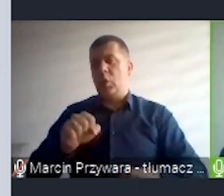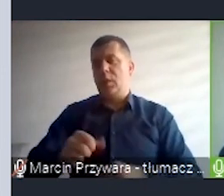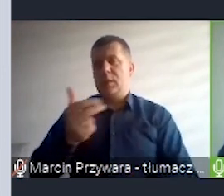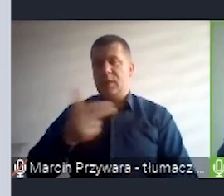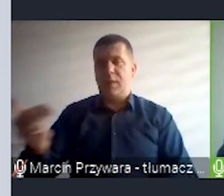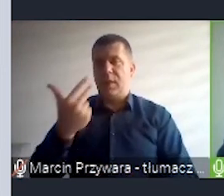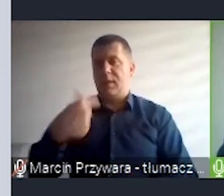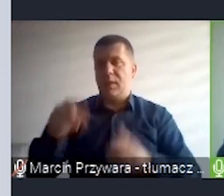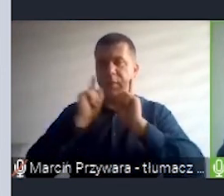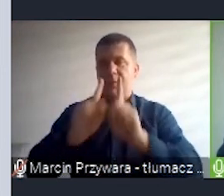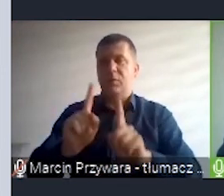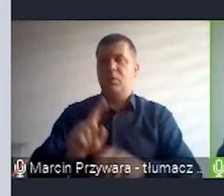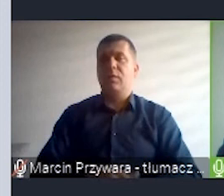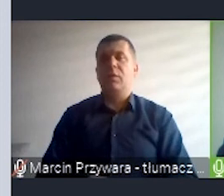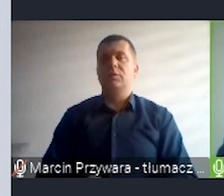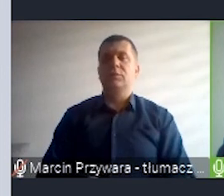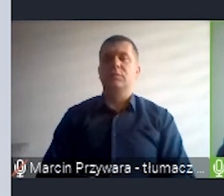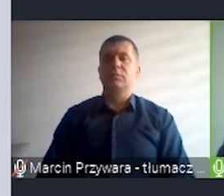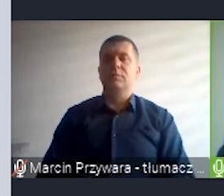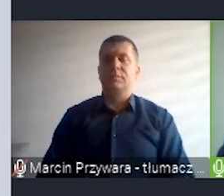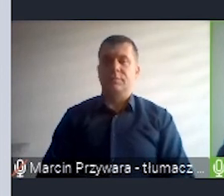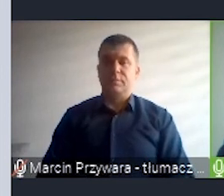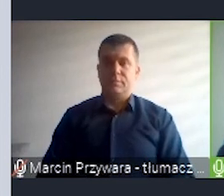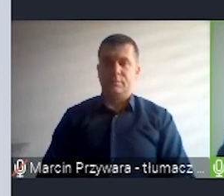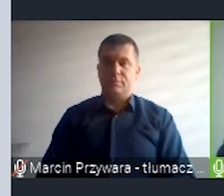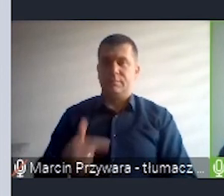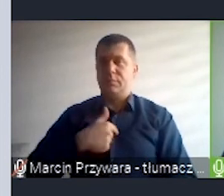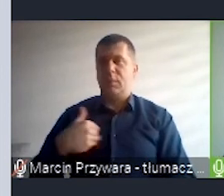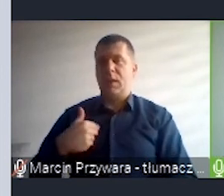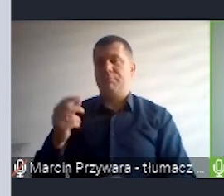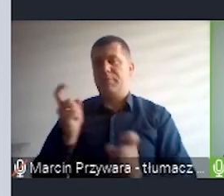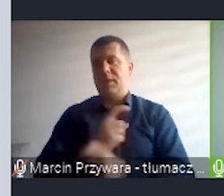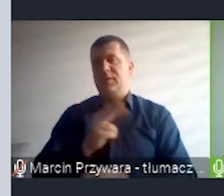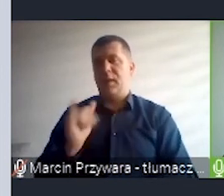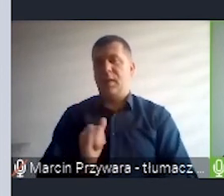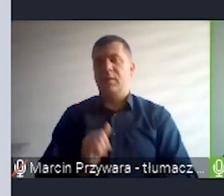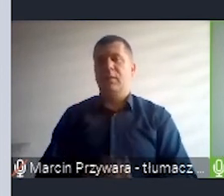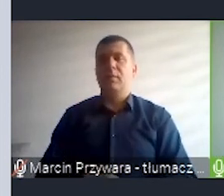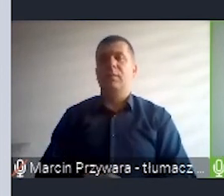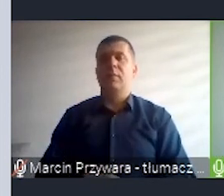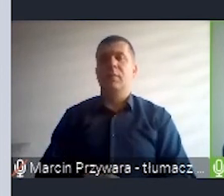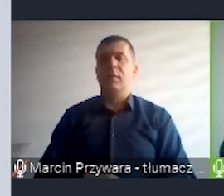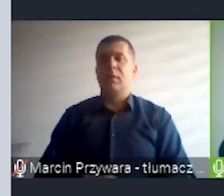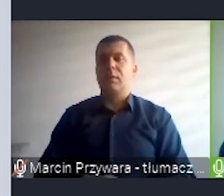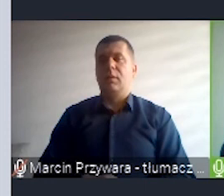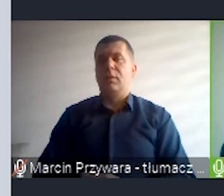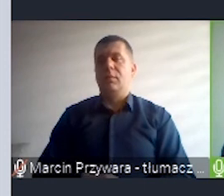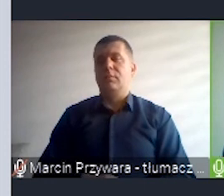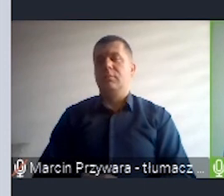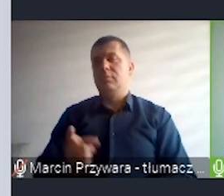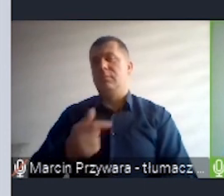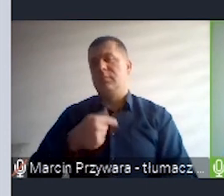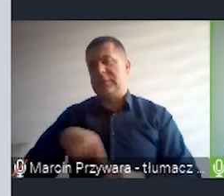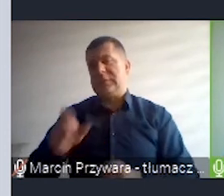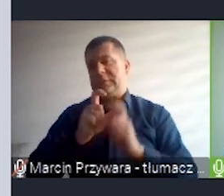temat nieprawidłowości u nas w kraju i na przykład nie ulega wątpliwości, bo przez pewien